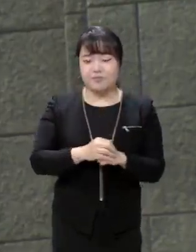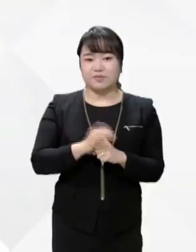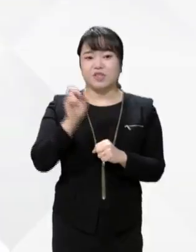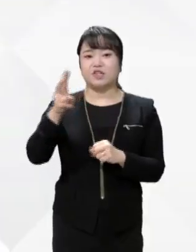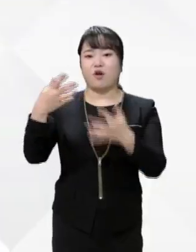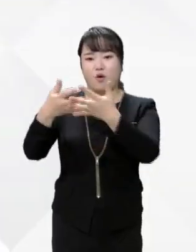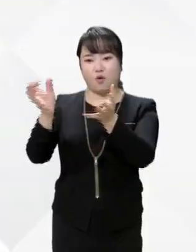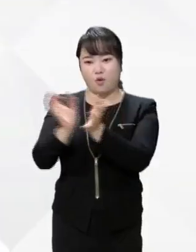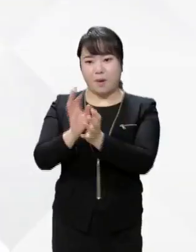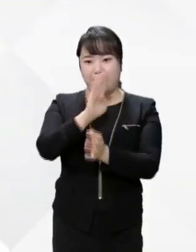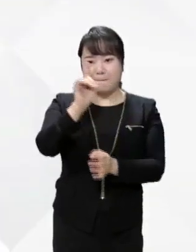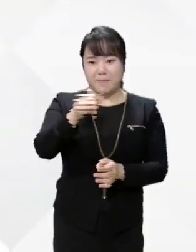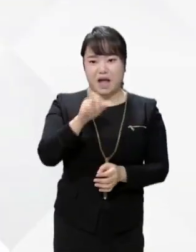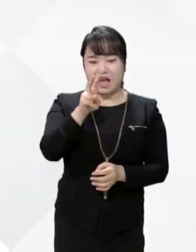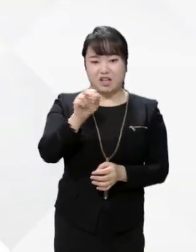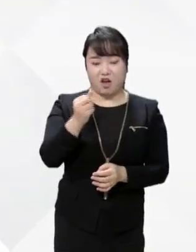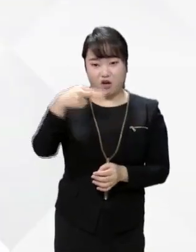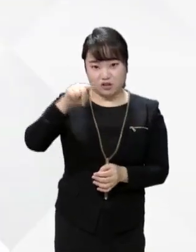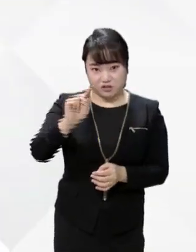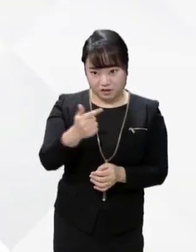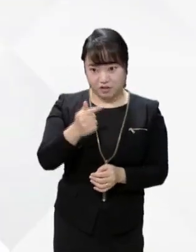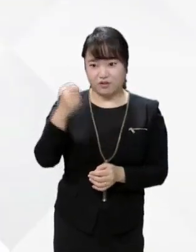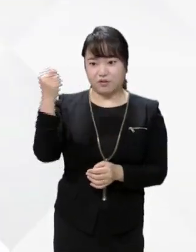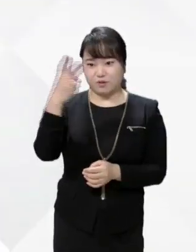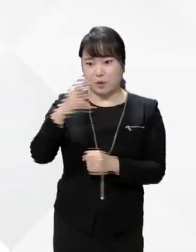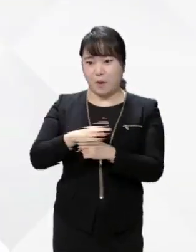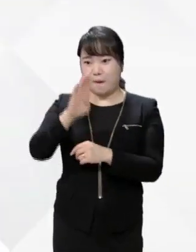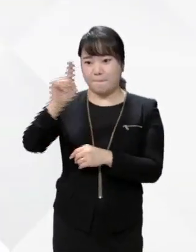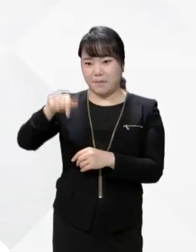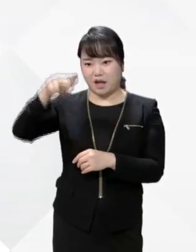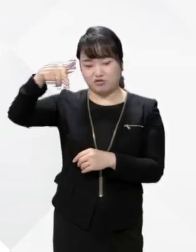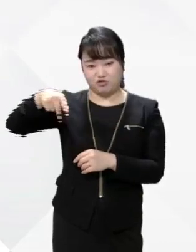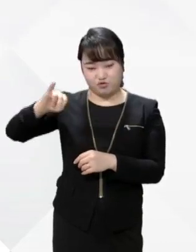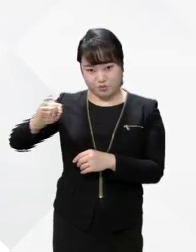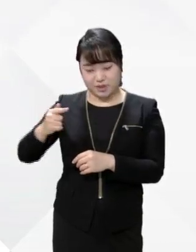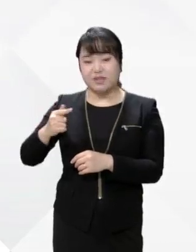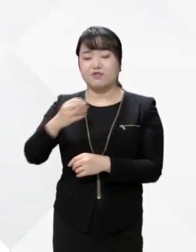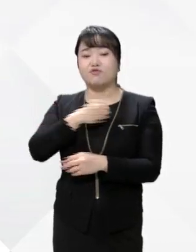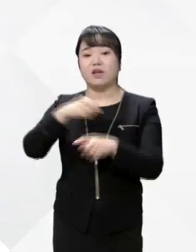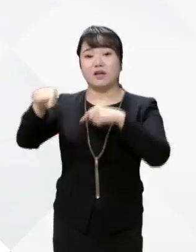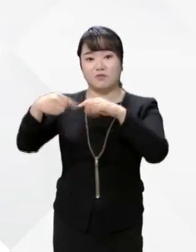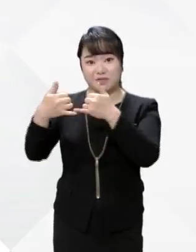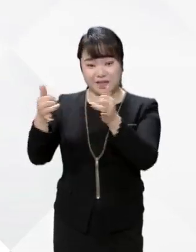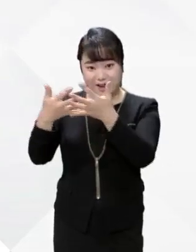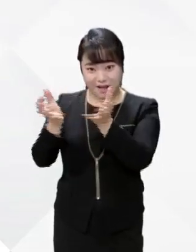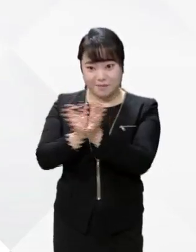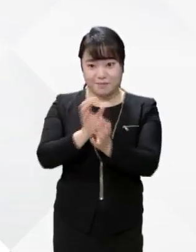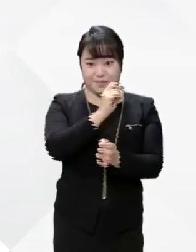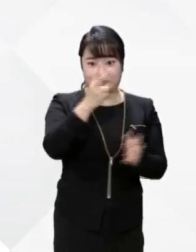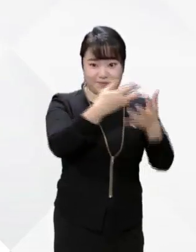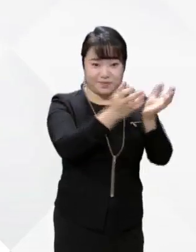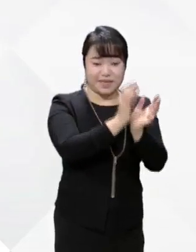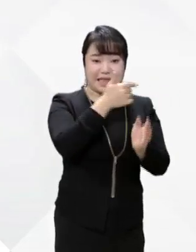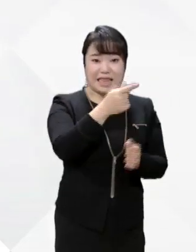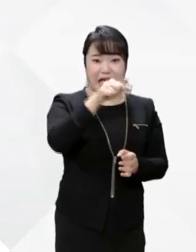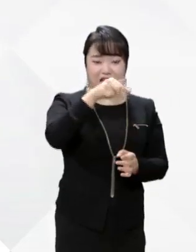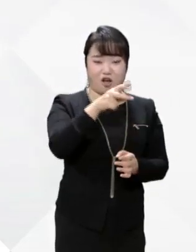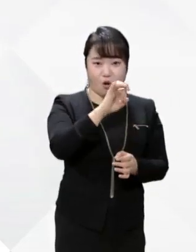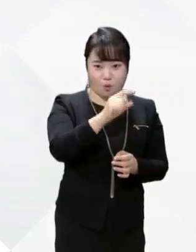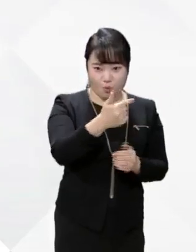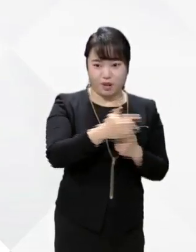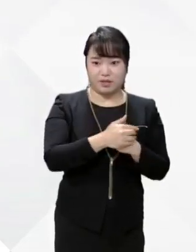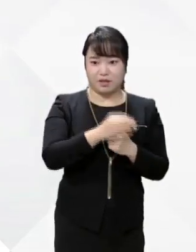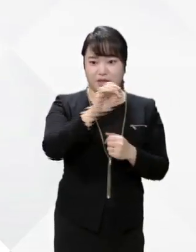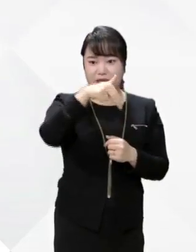박영선 의원 중소벤처기업 후 장관과 박주민 국회의원 등이 야권에서는 나경원 지상 5